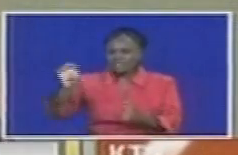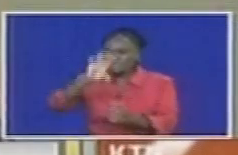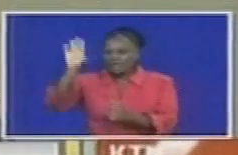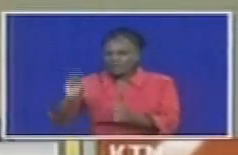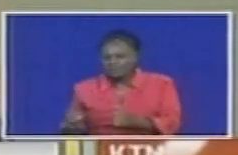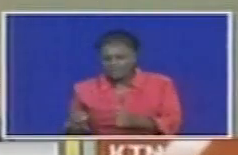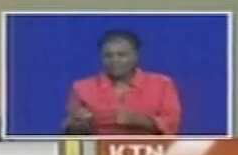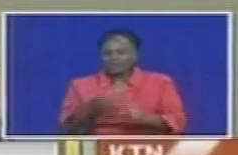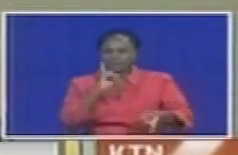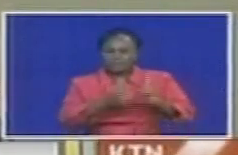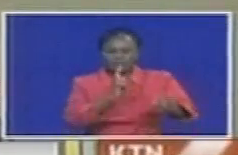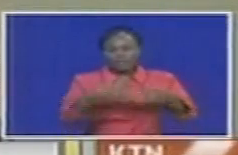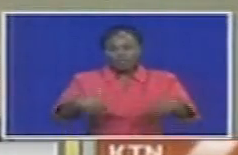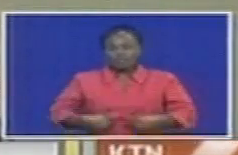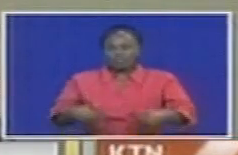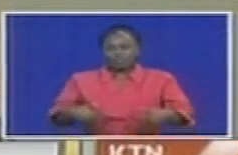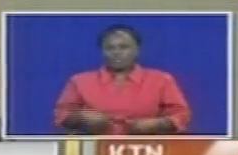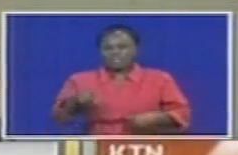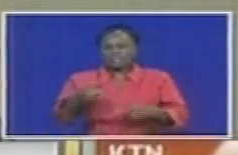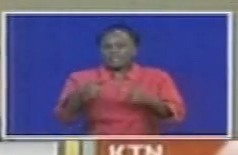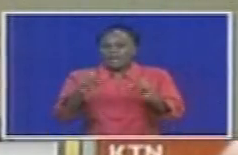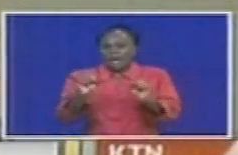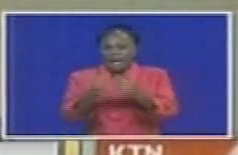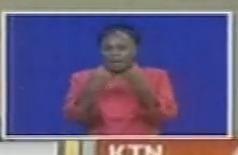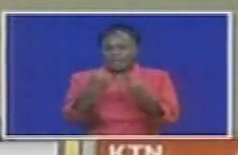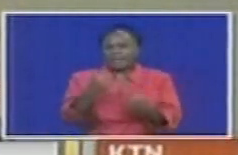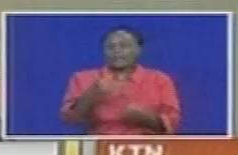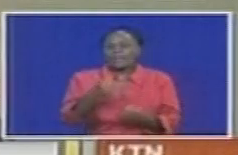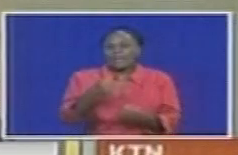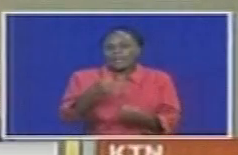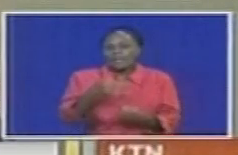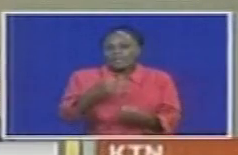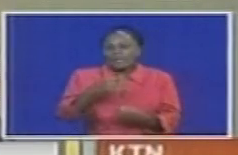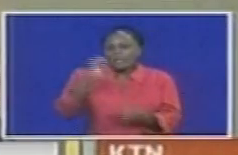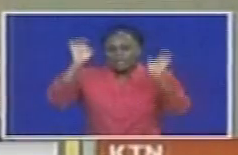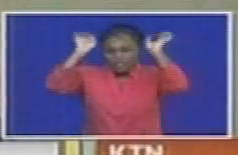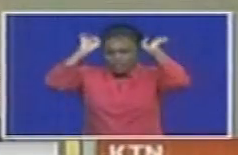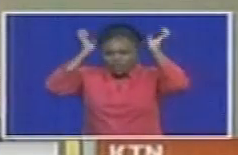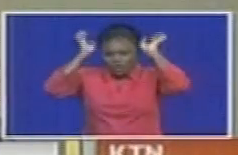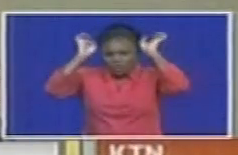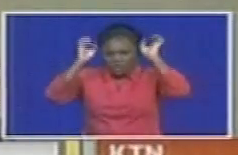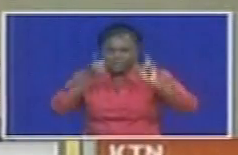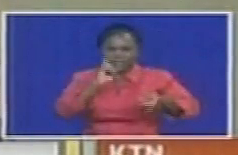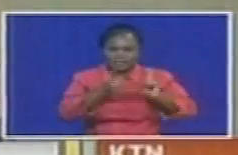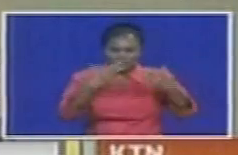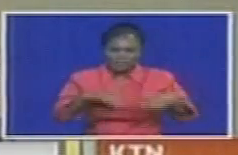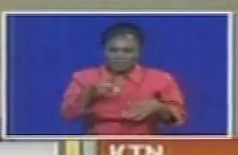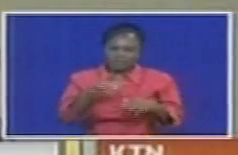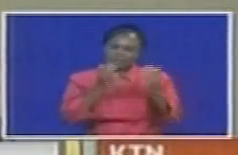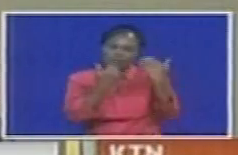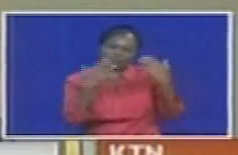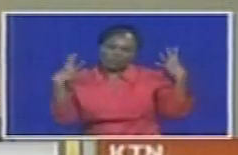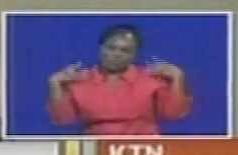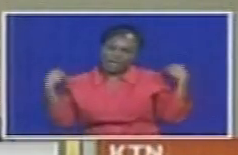za wanariadha chipukizi ambazo zitafanyika jijini Addis Ababa, Ethiopia. Wanariadha hao wanatarajiwa kupata